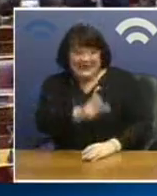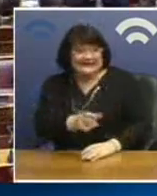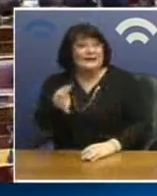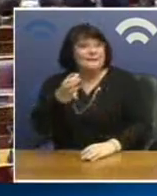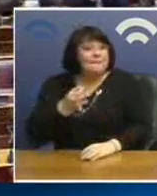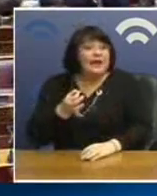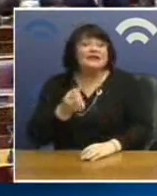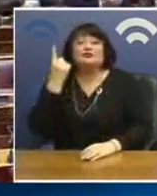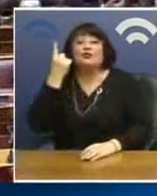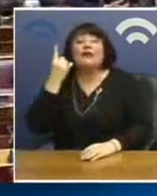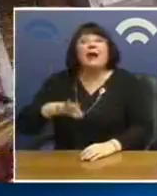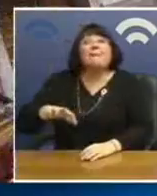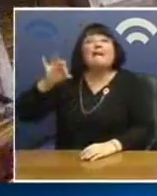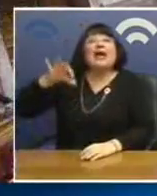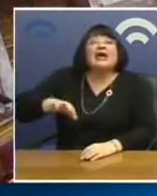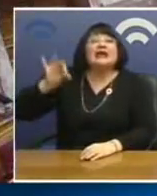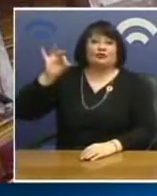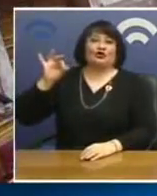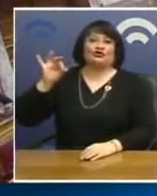μία περίπτωση,